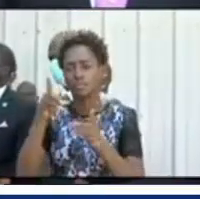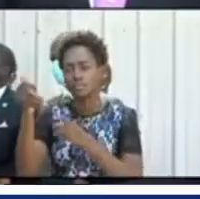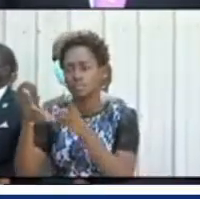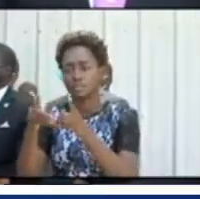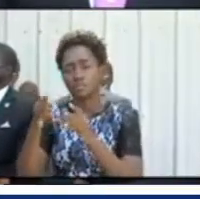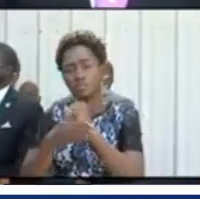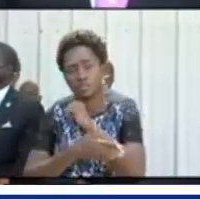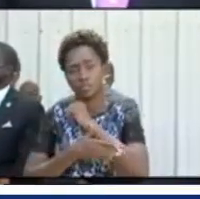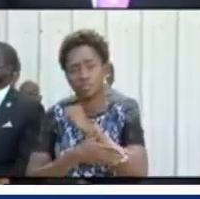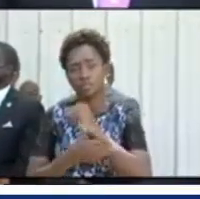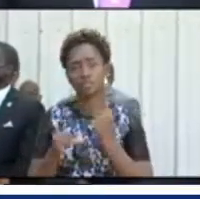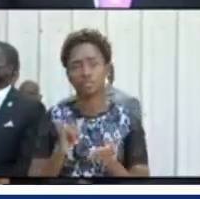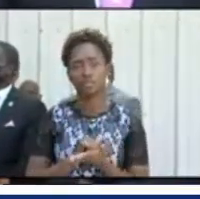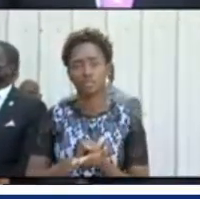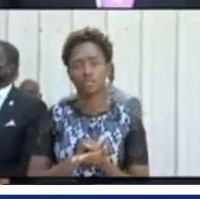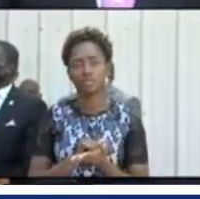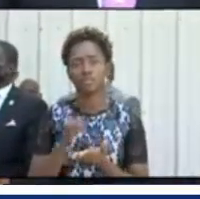si